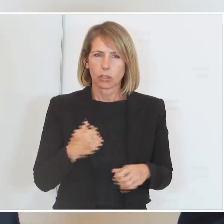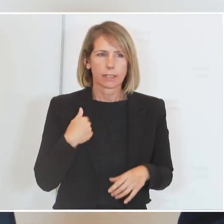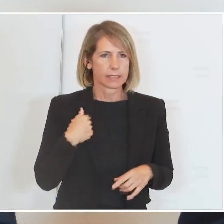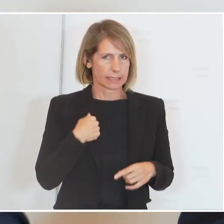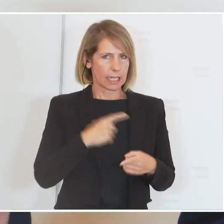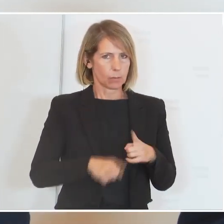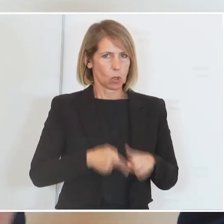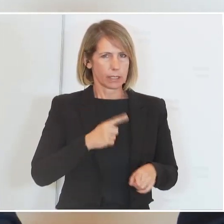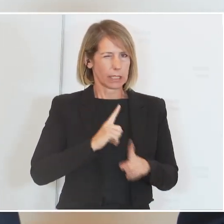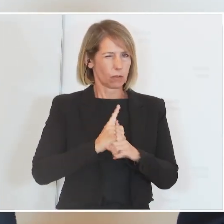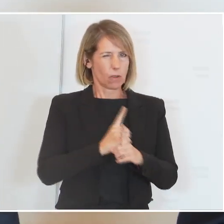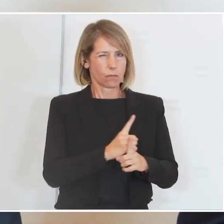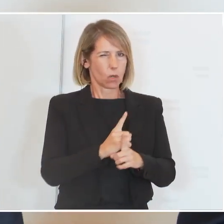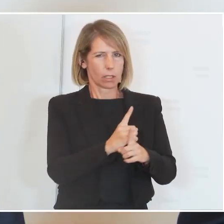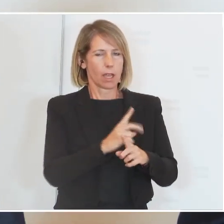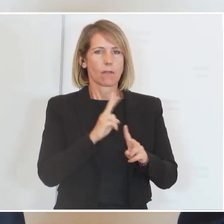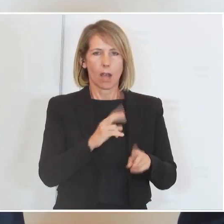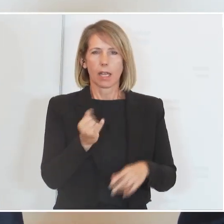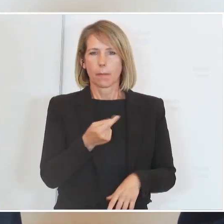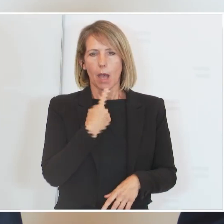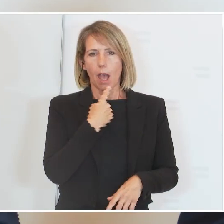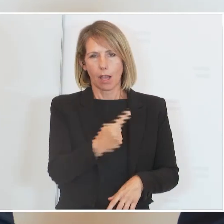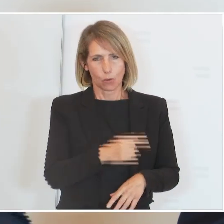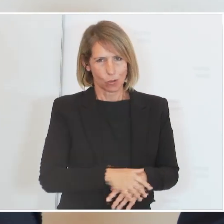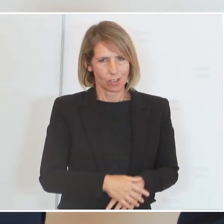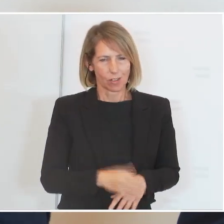verfolge. Bei allen Ankündigungen war das immer ein Thema.